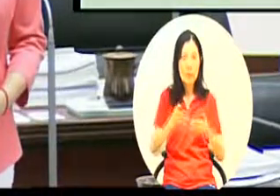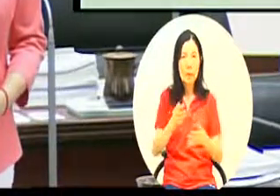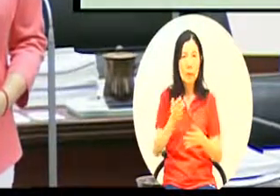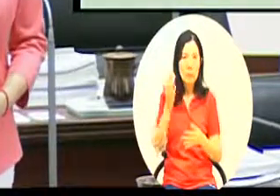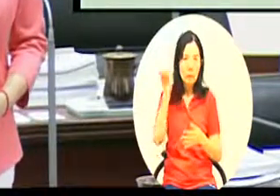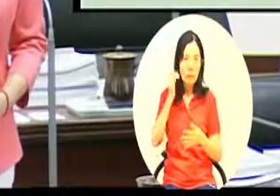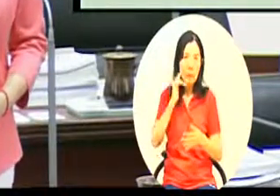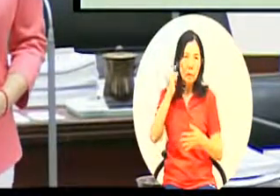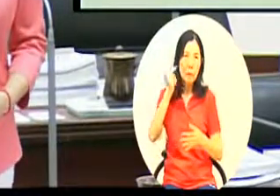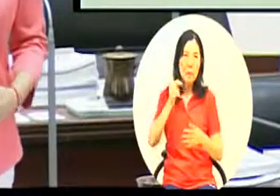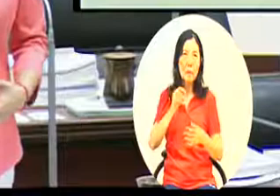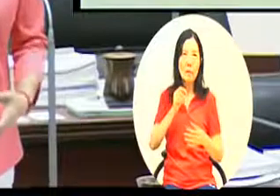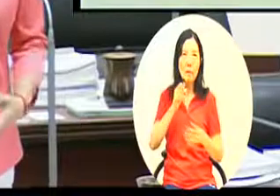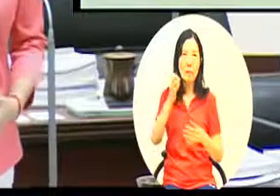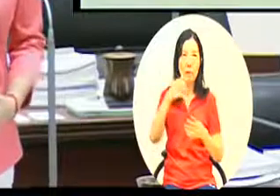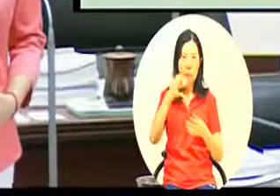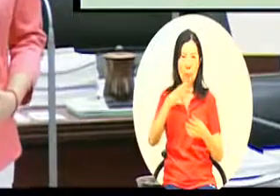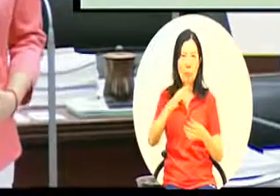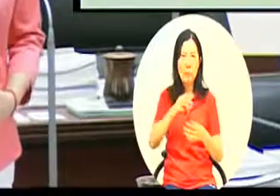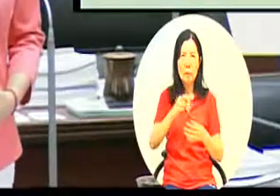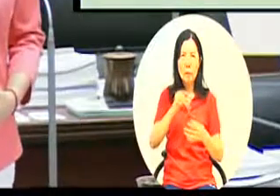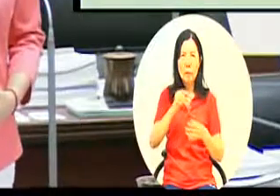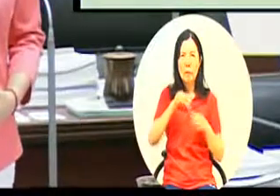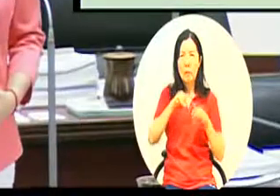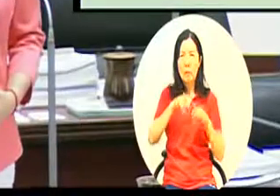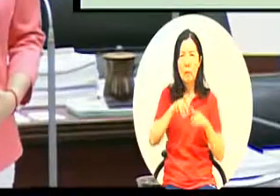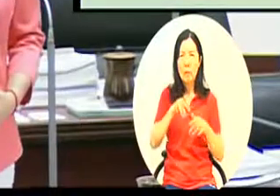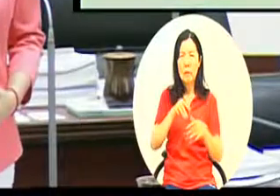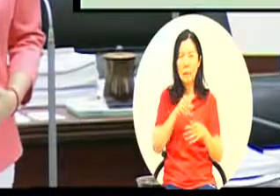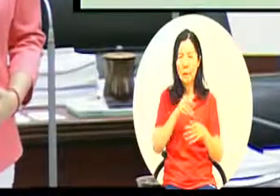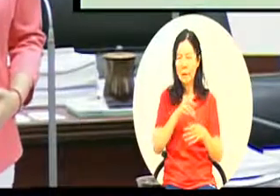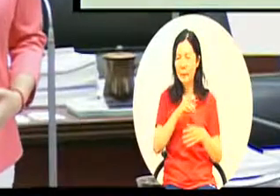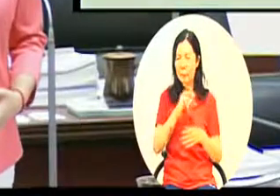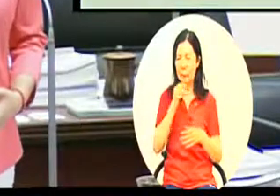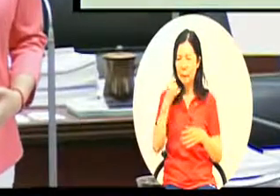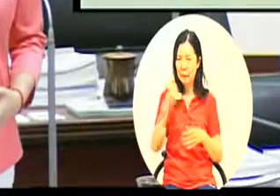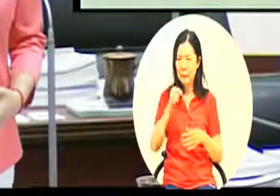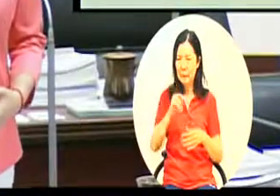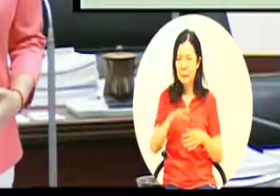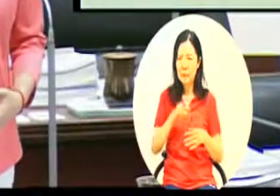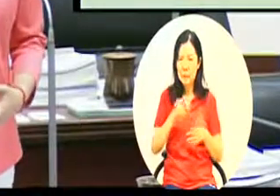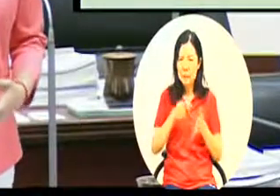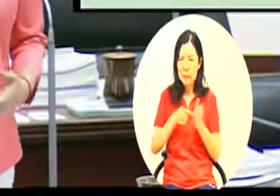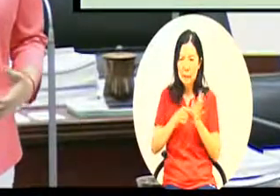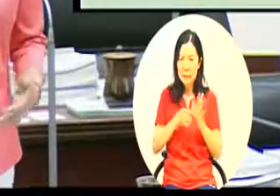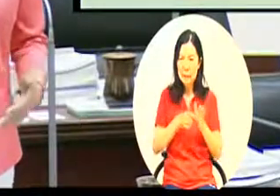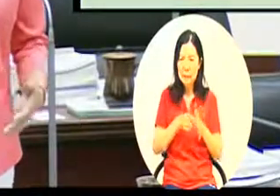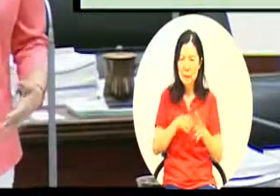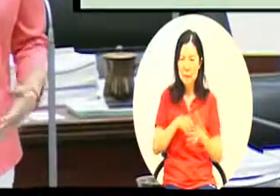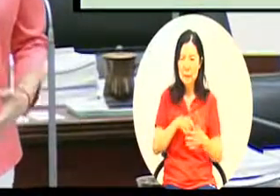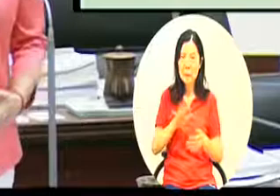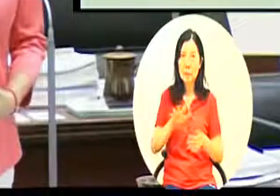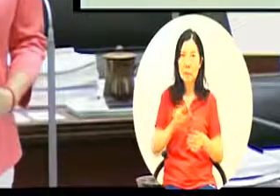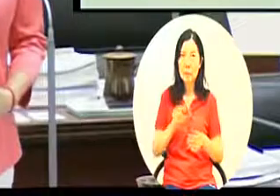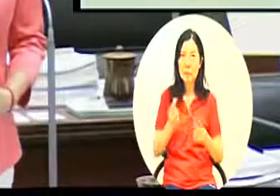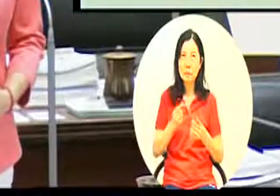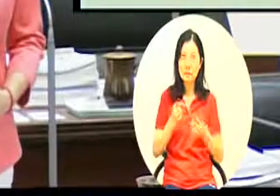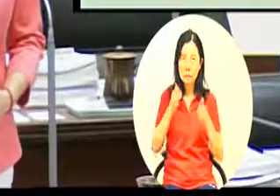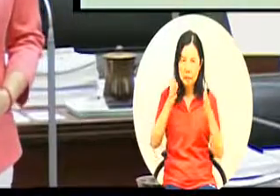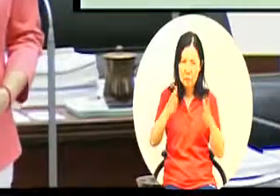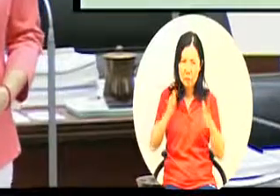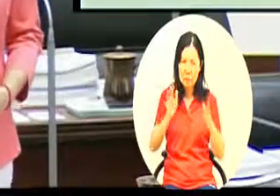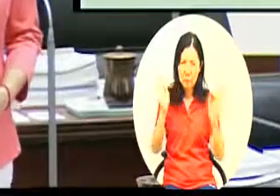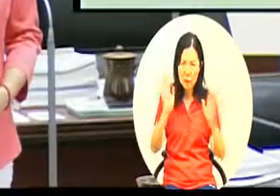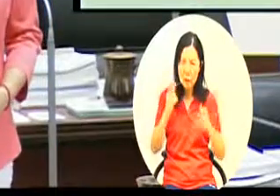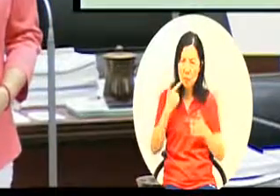家长也在反映，是不是太露骨了？是不是呢？太明显，好像对觉得对小孩子是不适